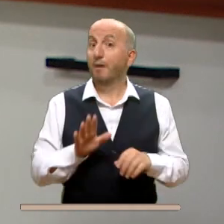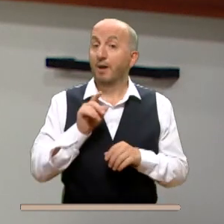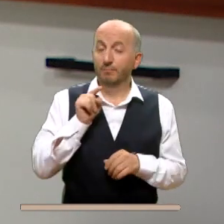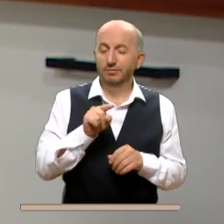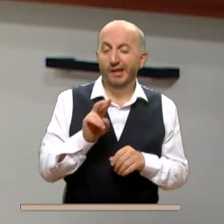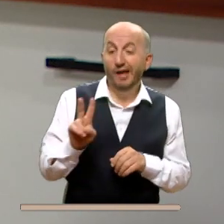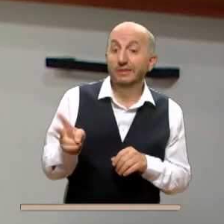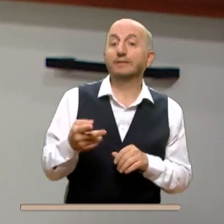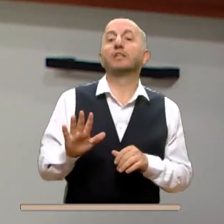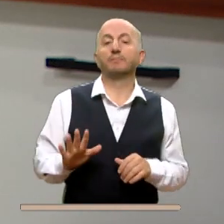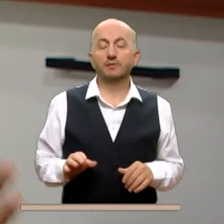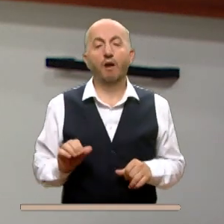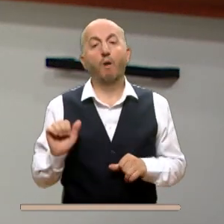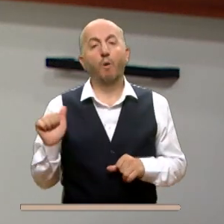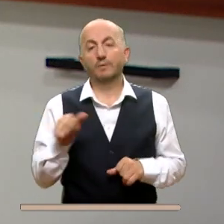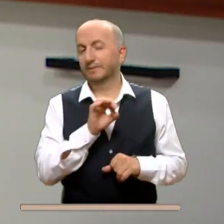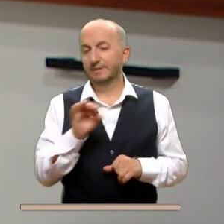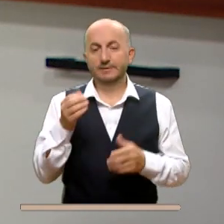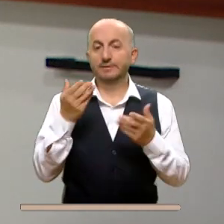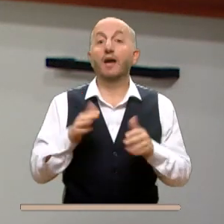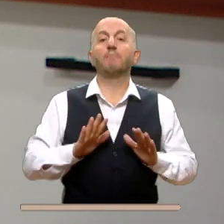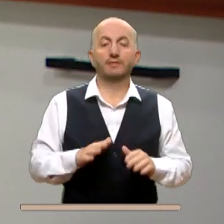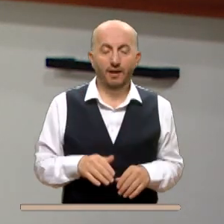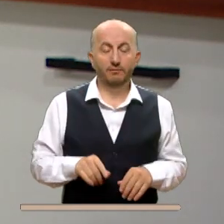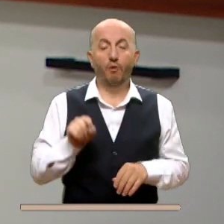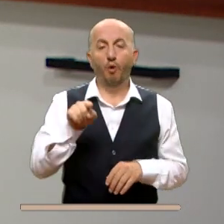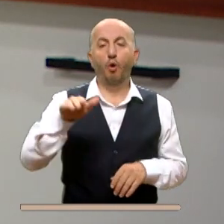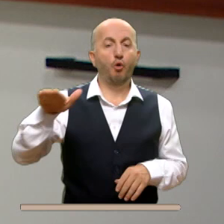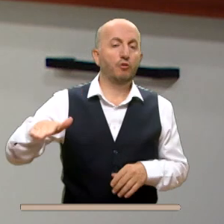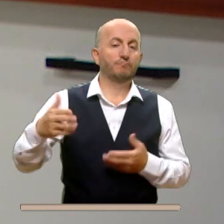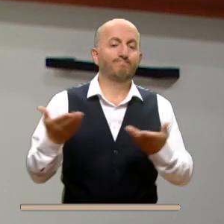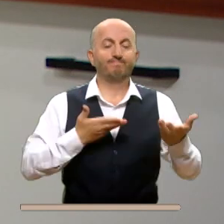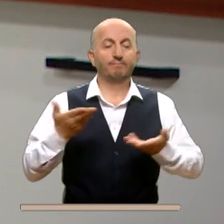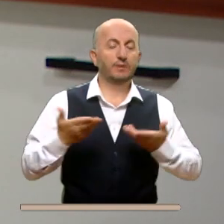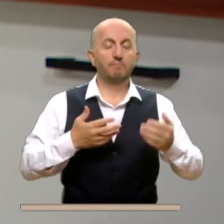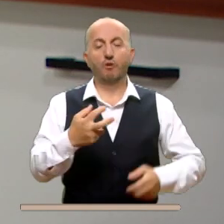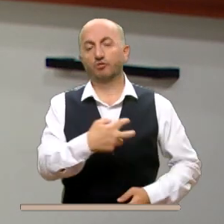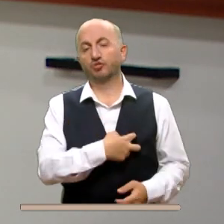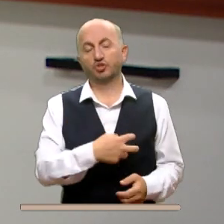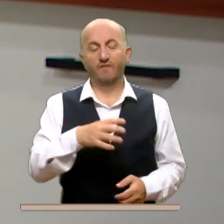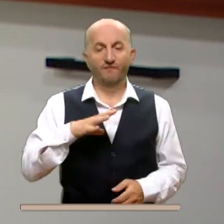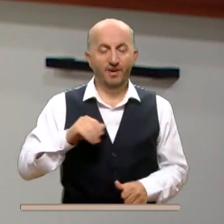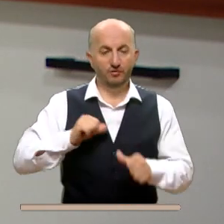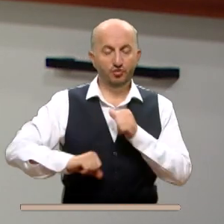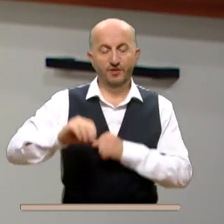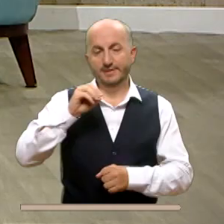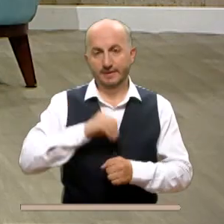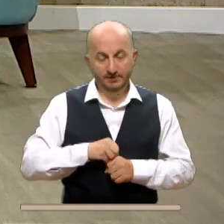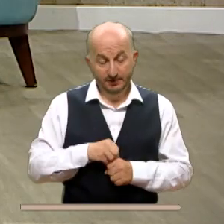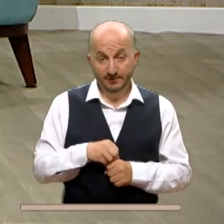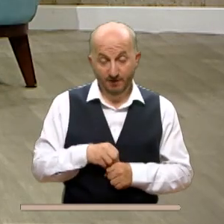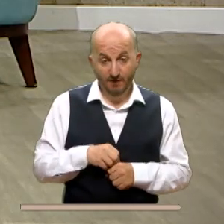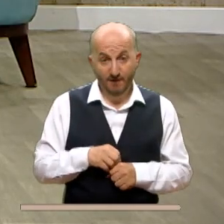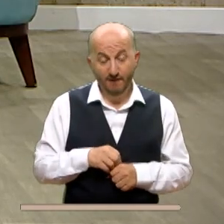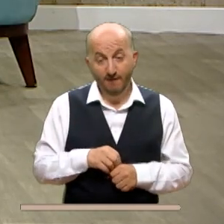es geçmeden, önemsiz saymadan o öğrenciye hizmet edebilme aşkı var üniversitenizde. İşte